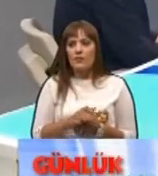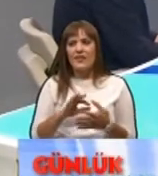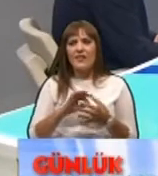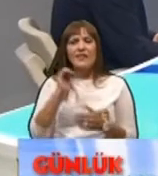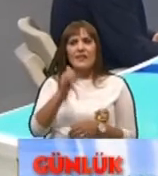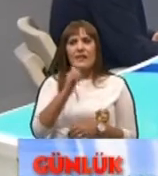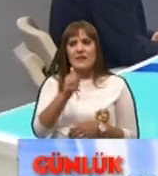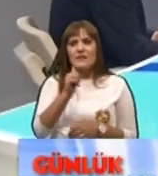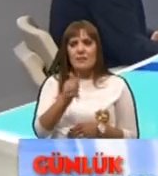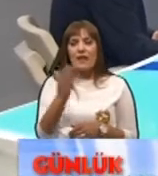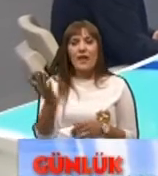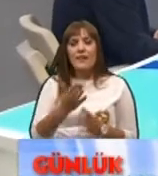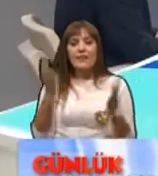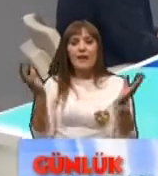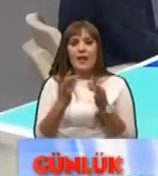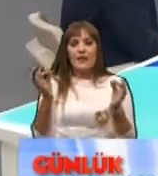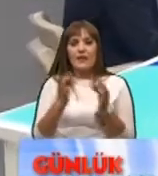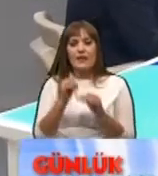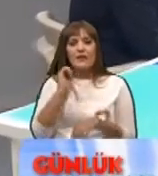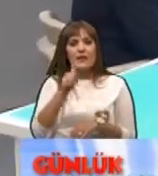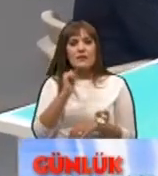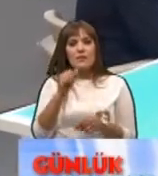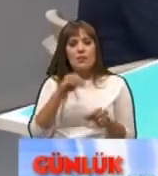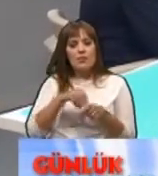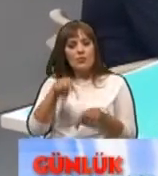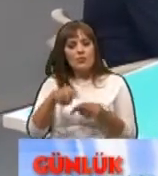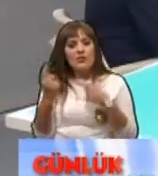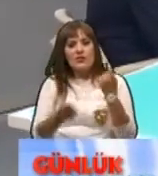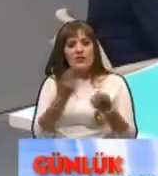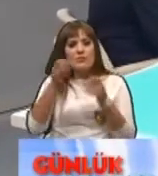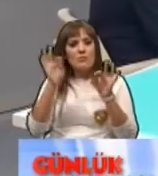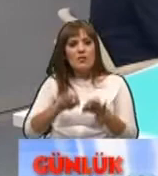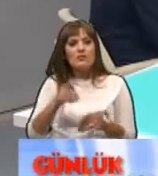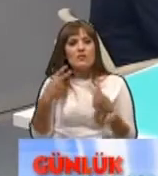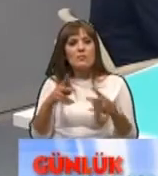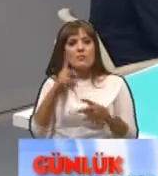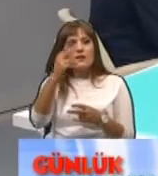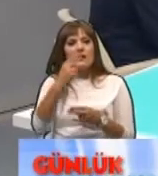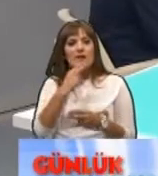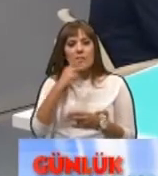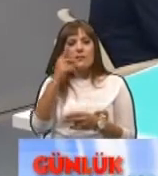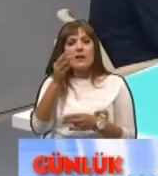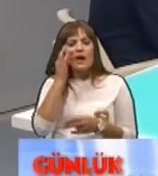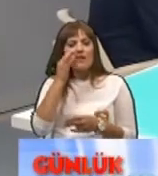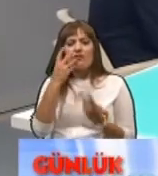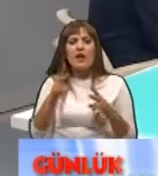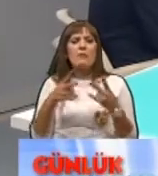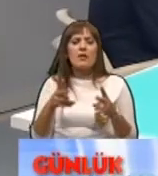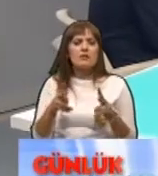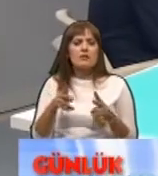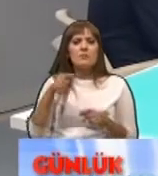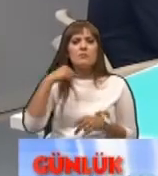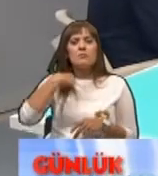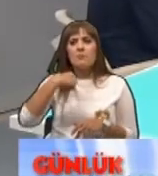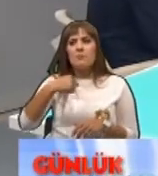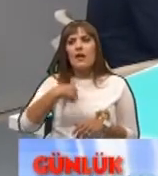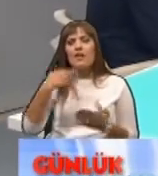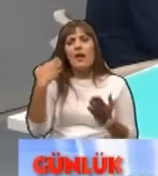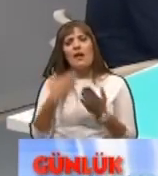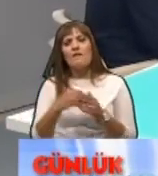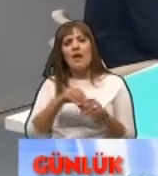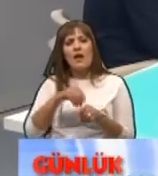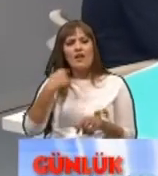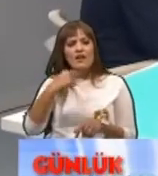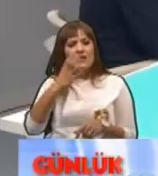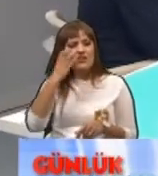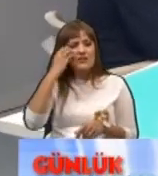Ne zaman en erken, ne zaman bu işe başlayabilir bir kadın, bir erkek fark etmez aslında. Yani ben de eyvahlar